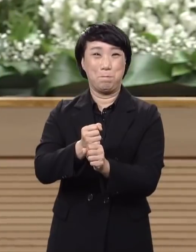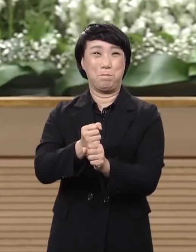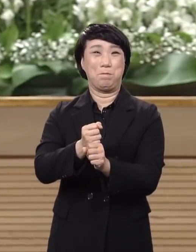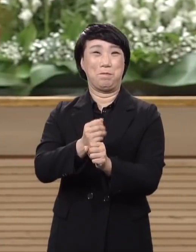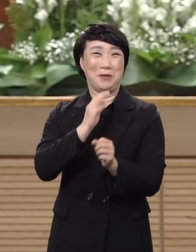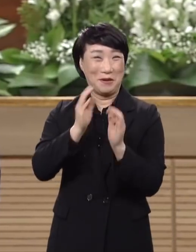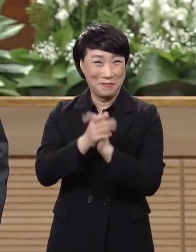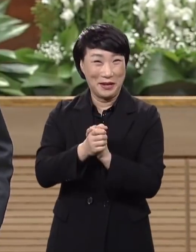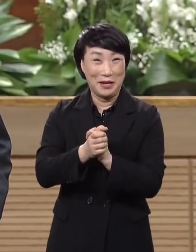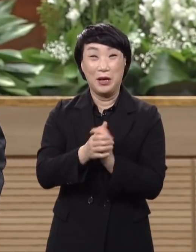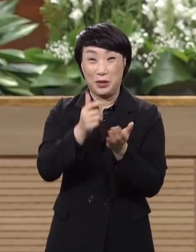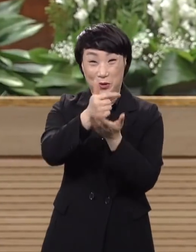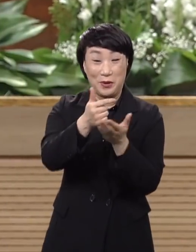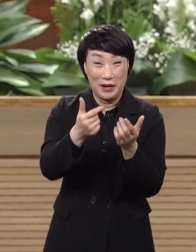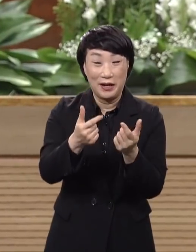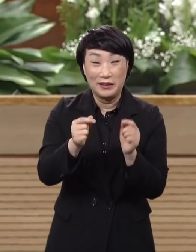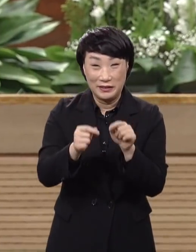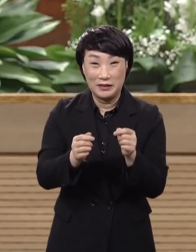지켰습니다.